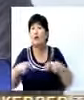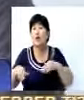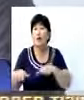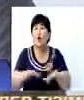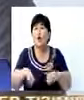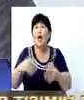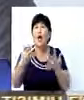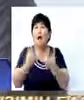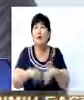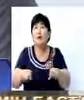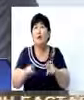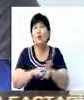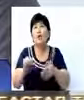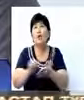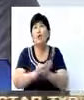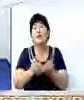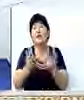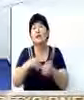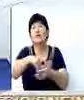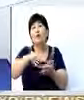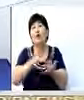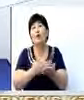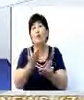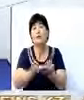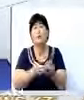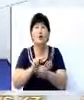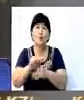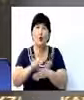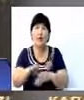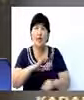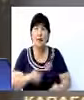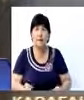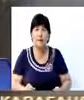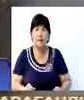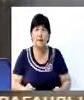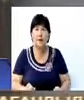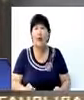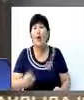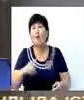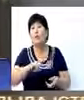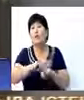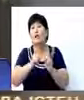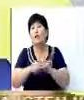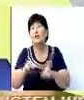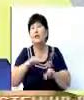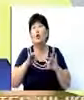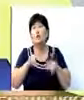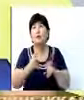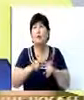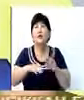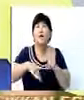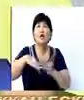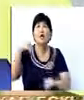жолдарын автоматтандырылған дерекқорда есепке алу тәсілін үйретеді. Жүйеде тиісінше жұмыс атқарылды, одан әрі